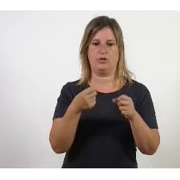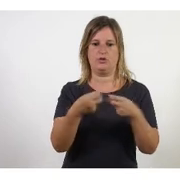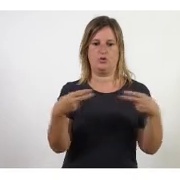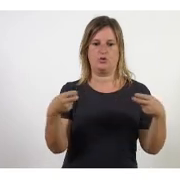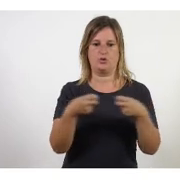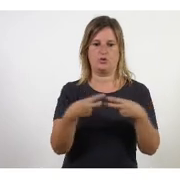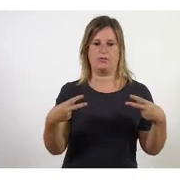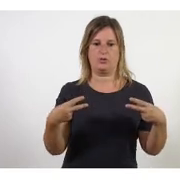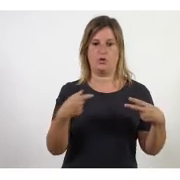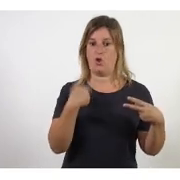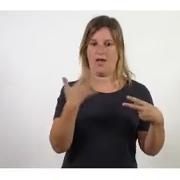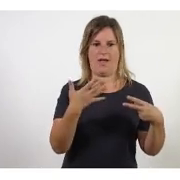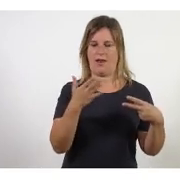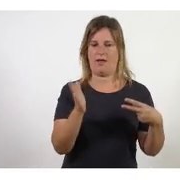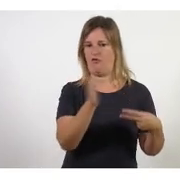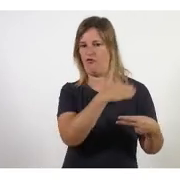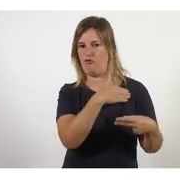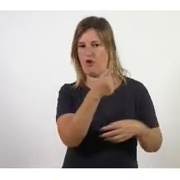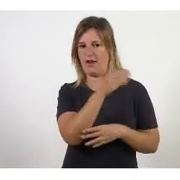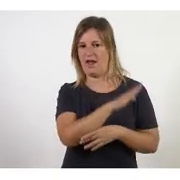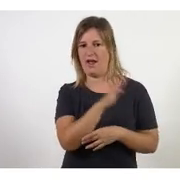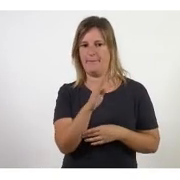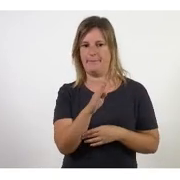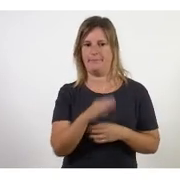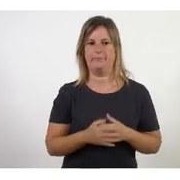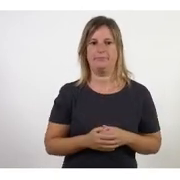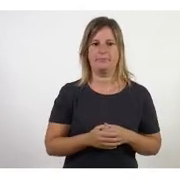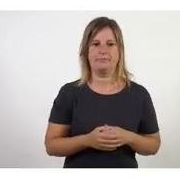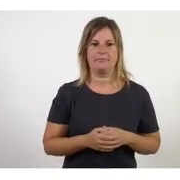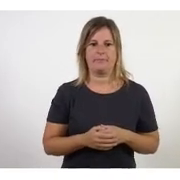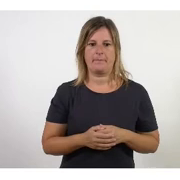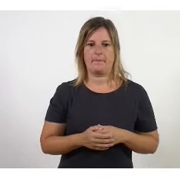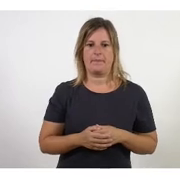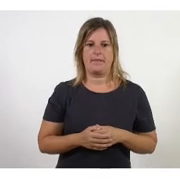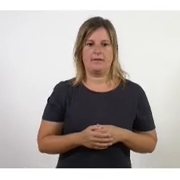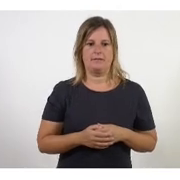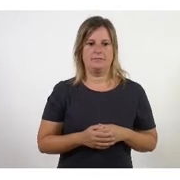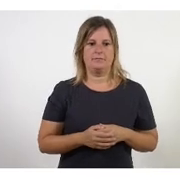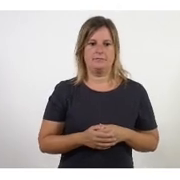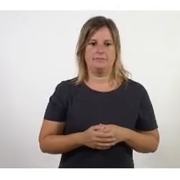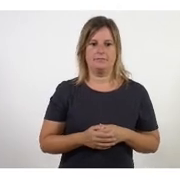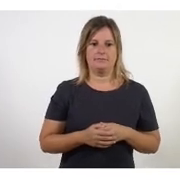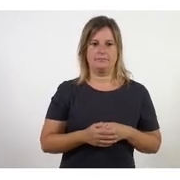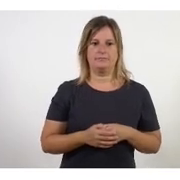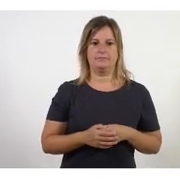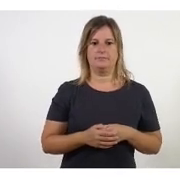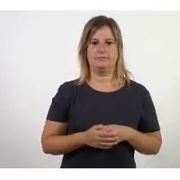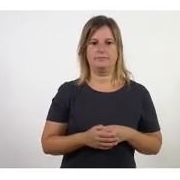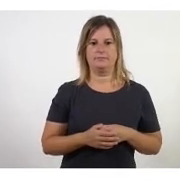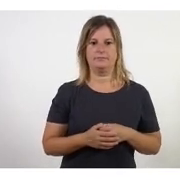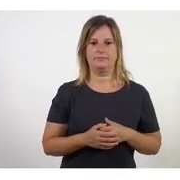ara saltaré d'aquesta app i me'n vaig a l'app del